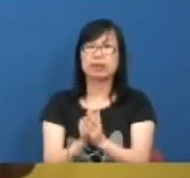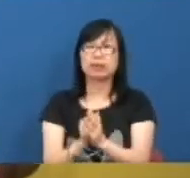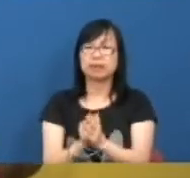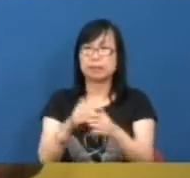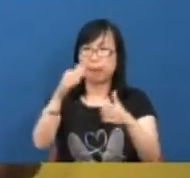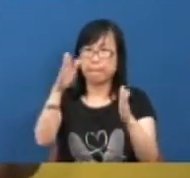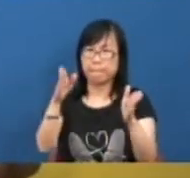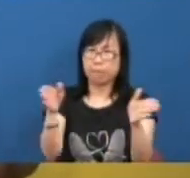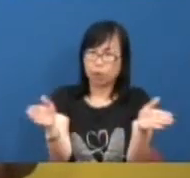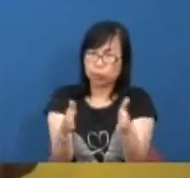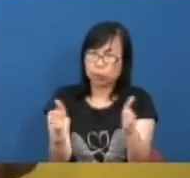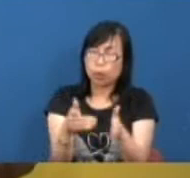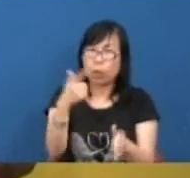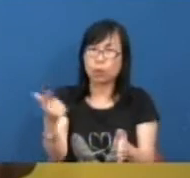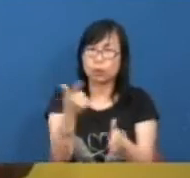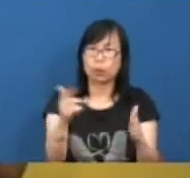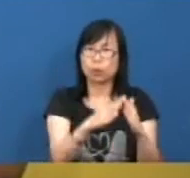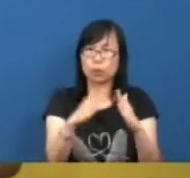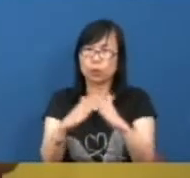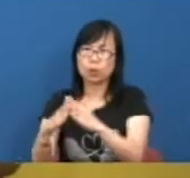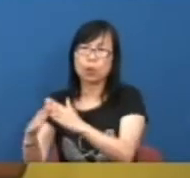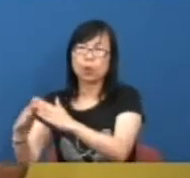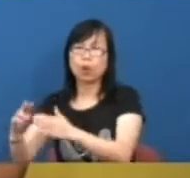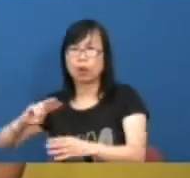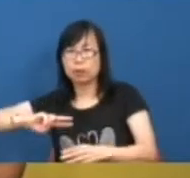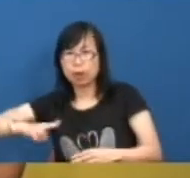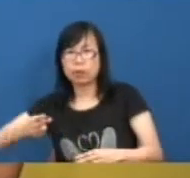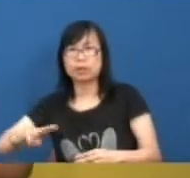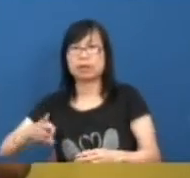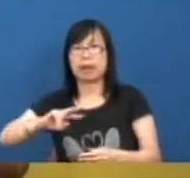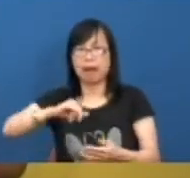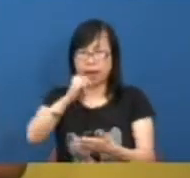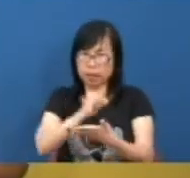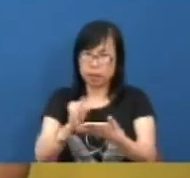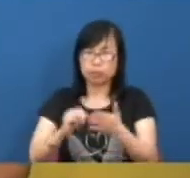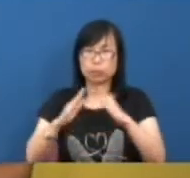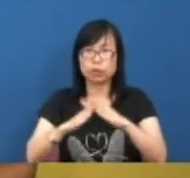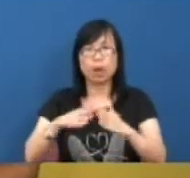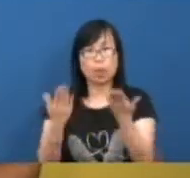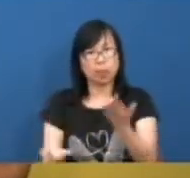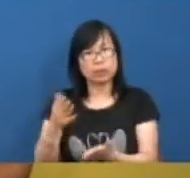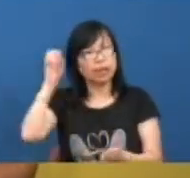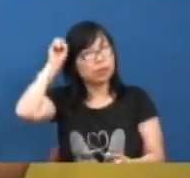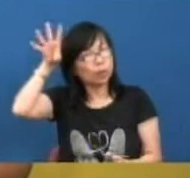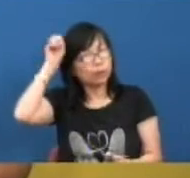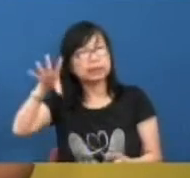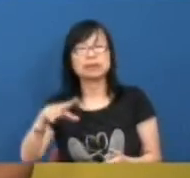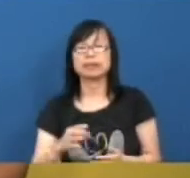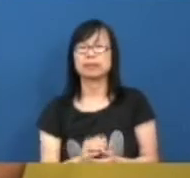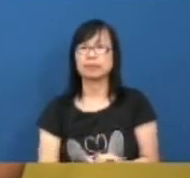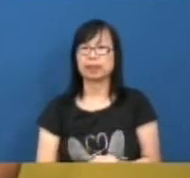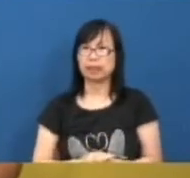些文物的物業呢，是用來改成一些藝術館或者一些創意的產業。我想這方